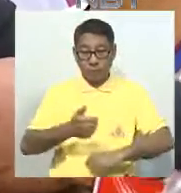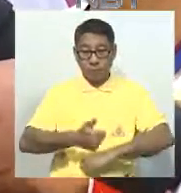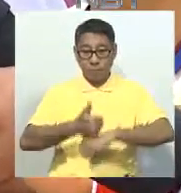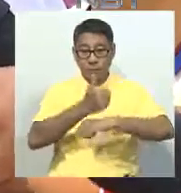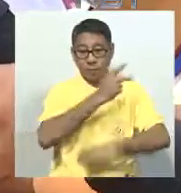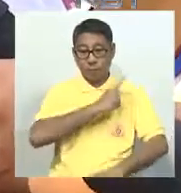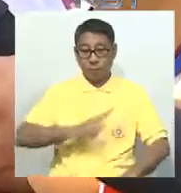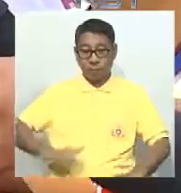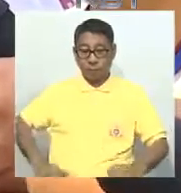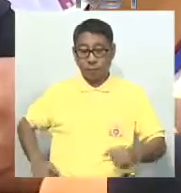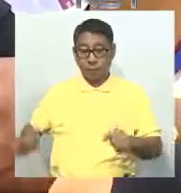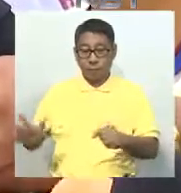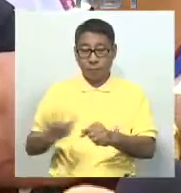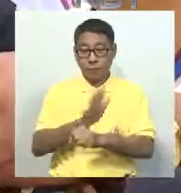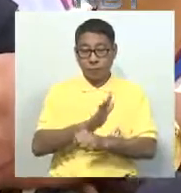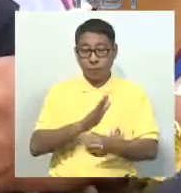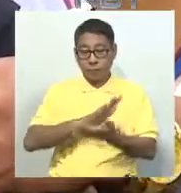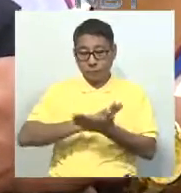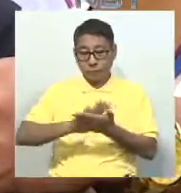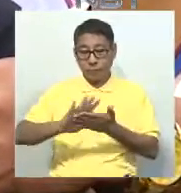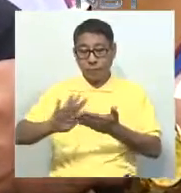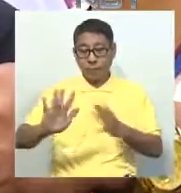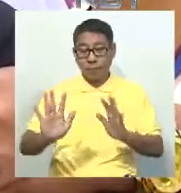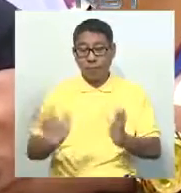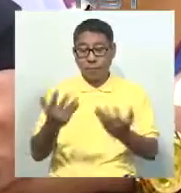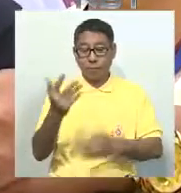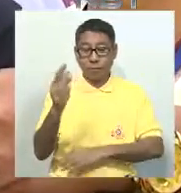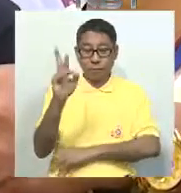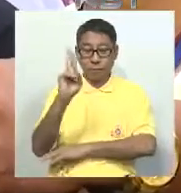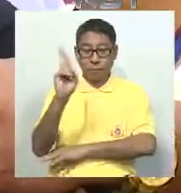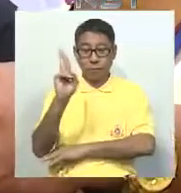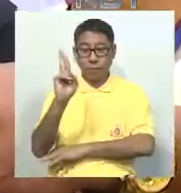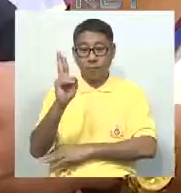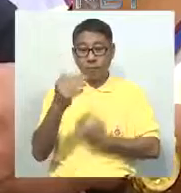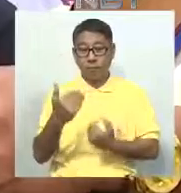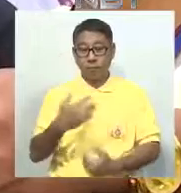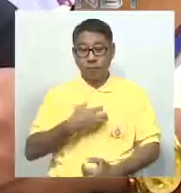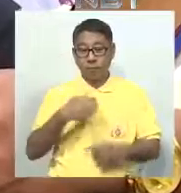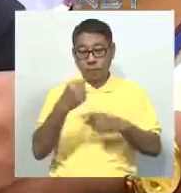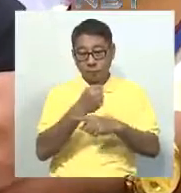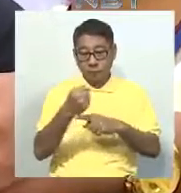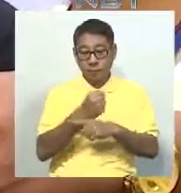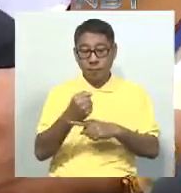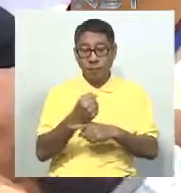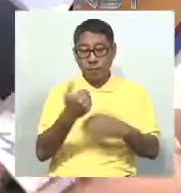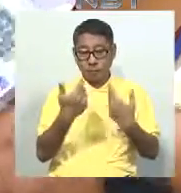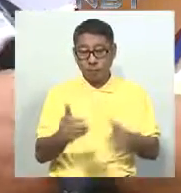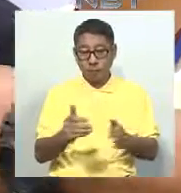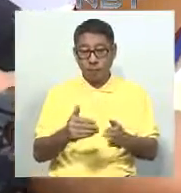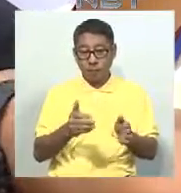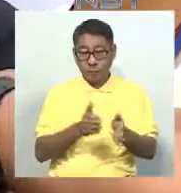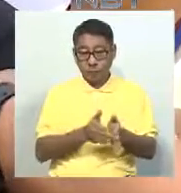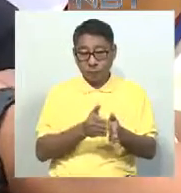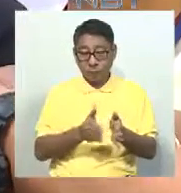ตริย์โดยสมบูรณ์ซึ่งก็จะสำเร็จเสร็จลงประมาณเที่ยงที่ต้องการจะซักซ้อมกันคือหลังจากนั้นต้นไป